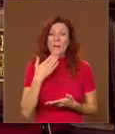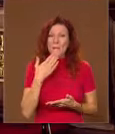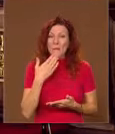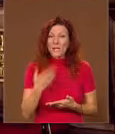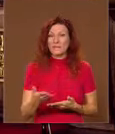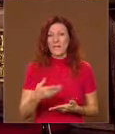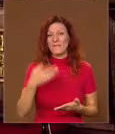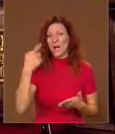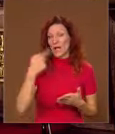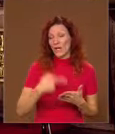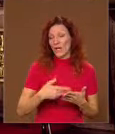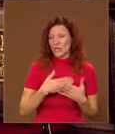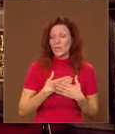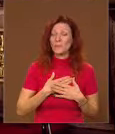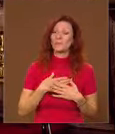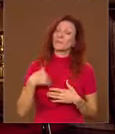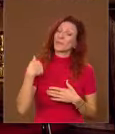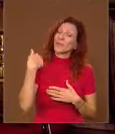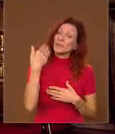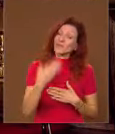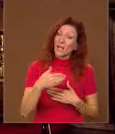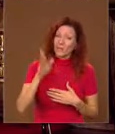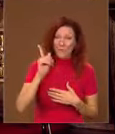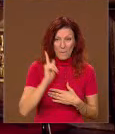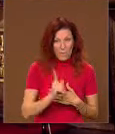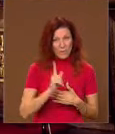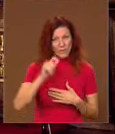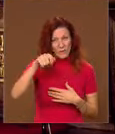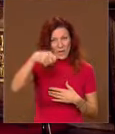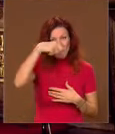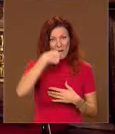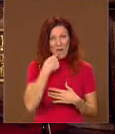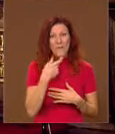Вярващите приемат светото причастие като